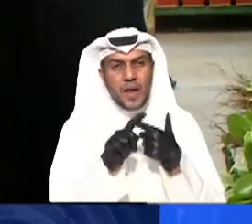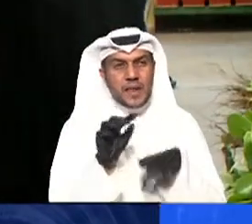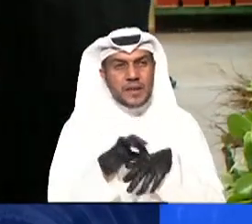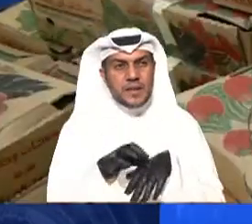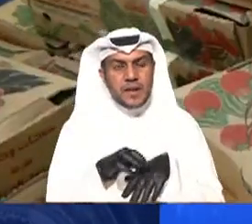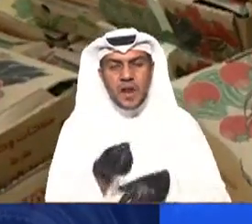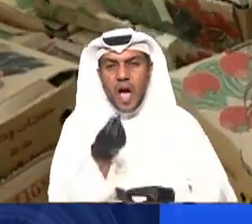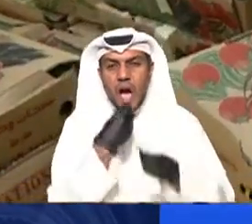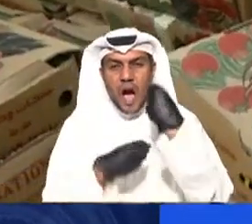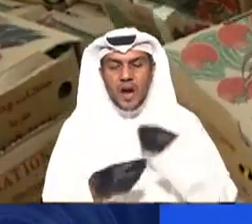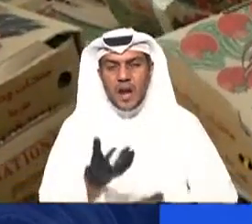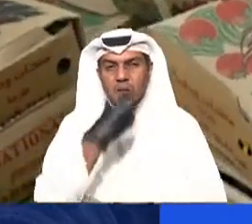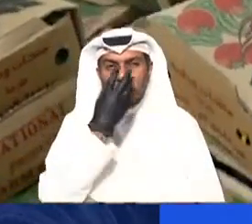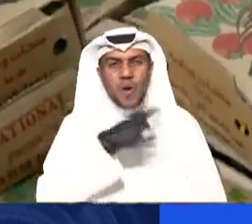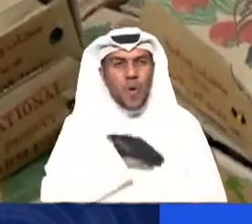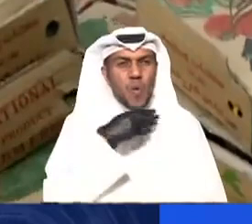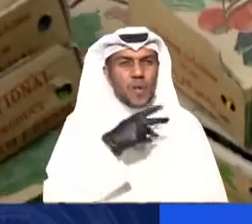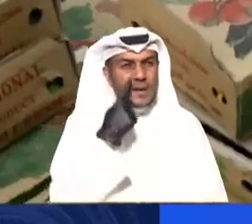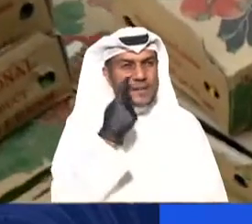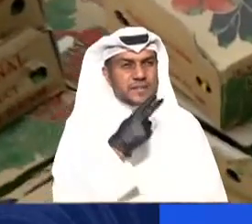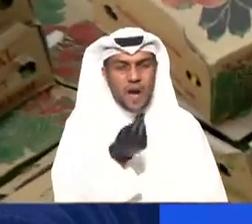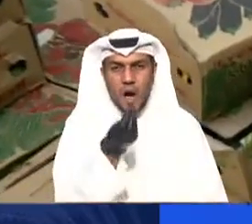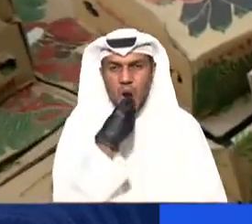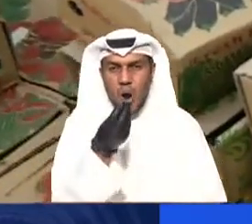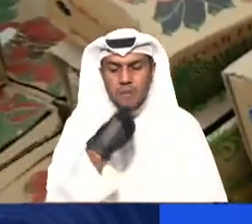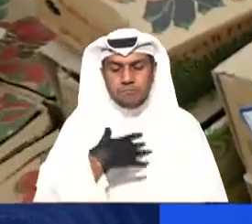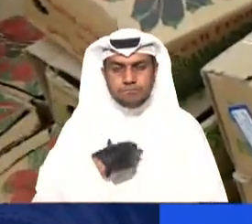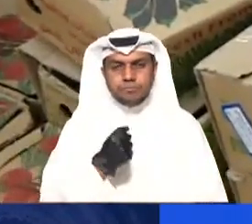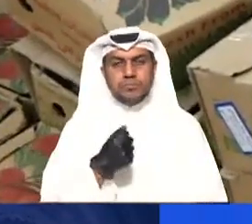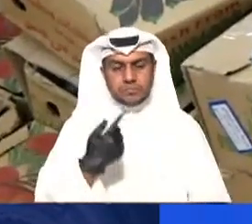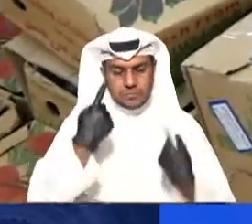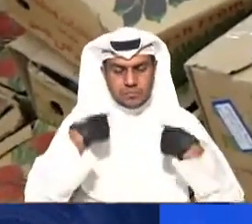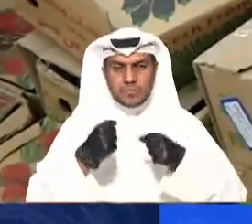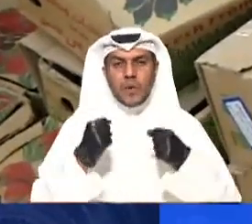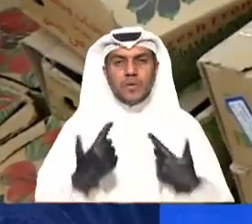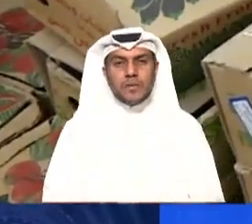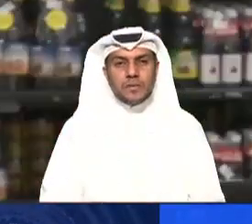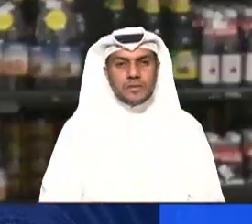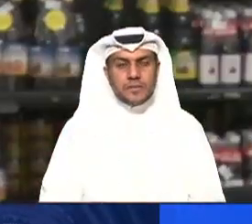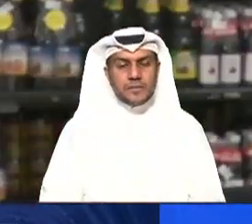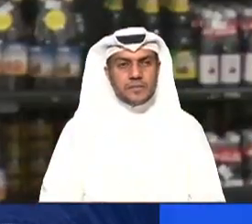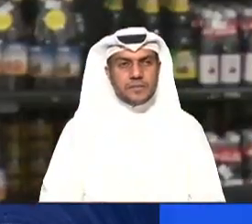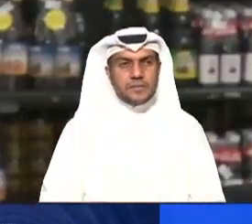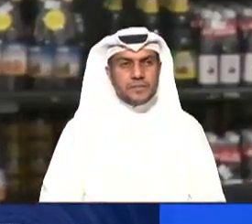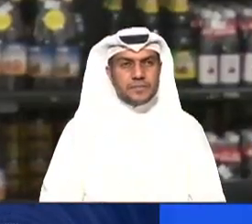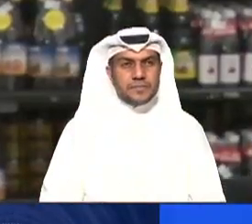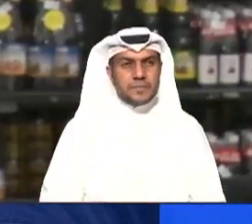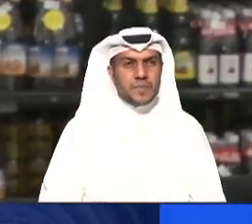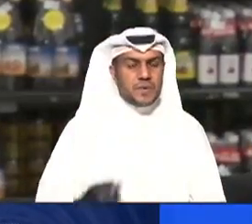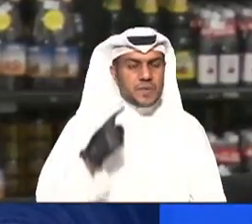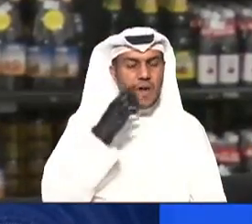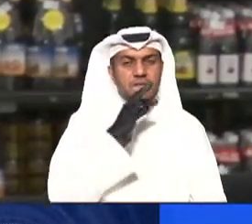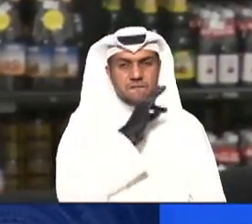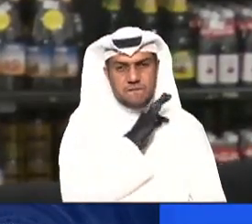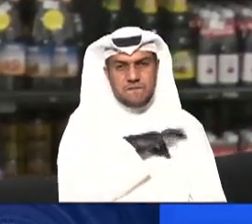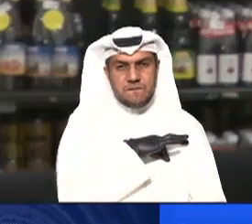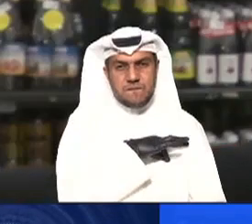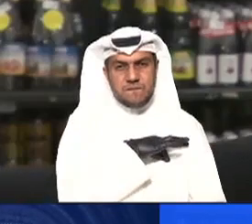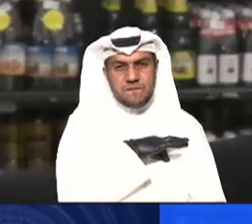إلى التغذية الصحية المتوازنة لتقوية الجهاز المناعي. الفائدة تكون أفضل من